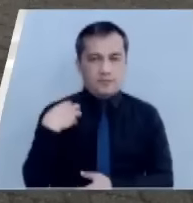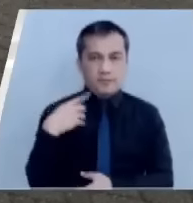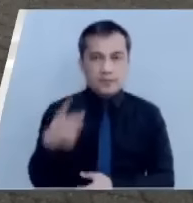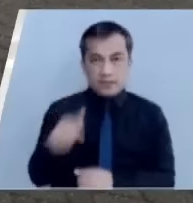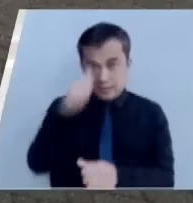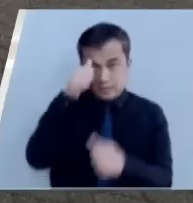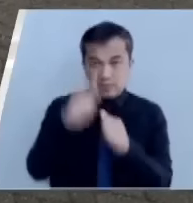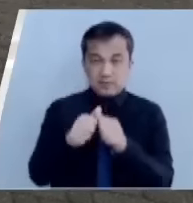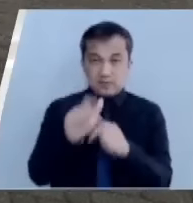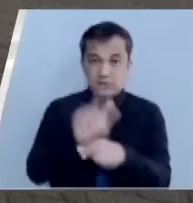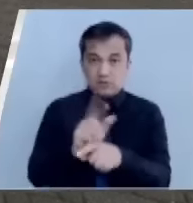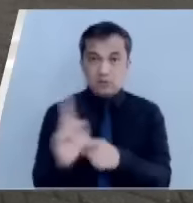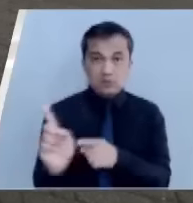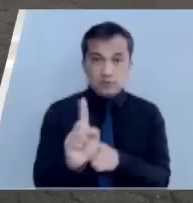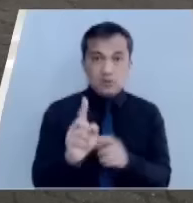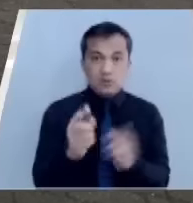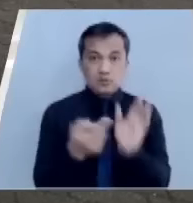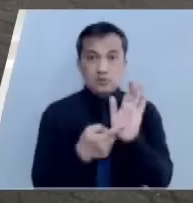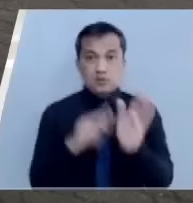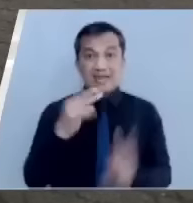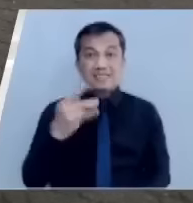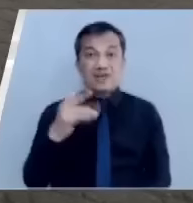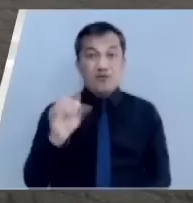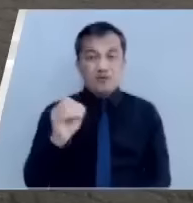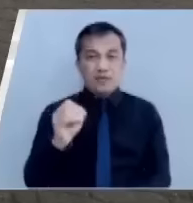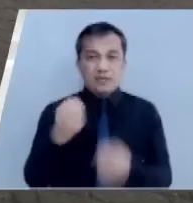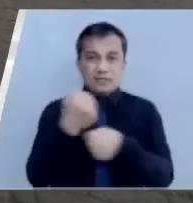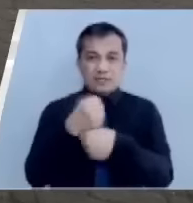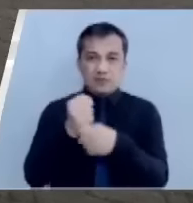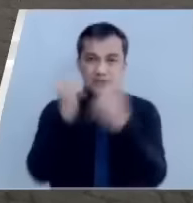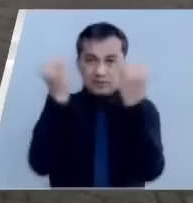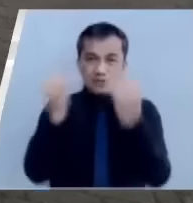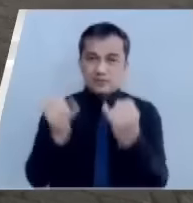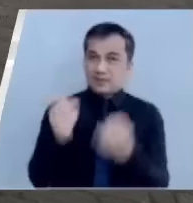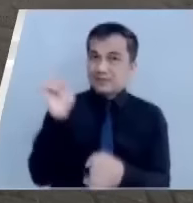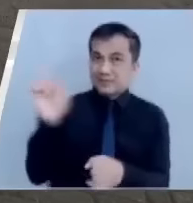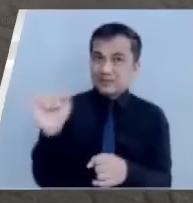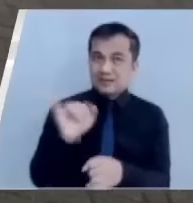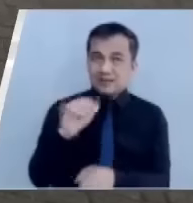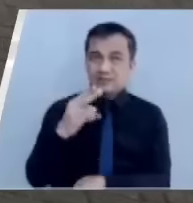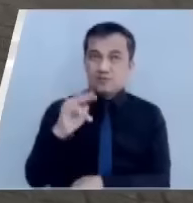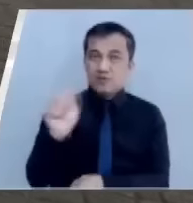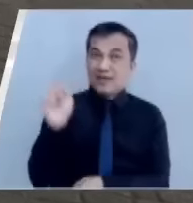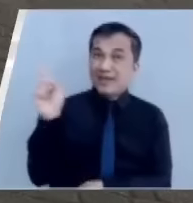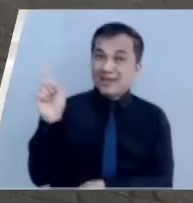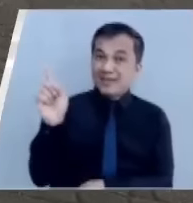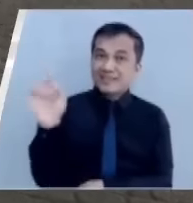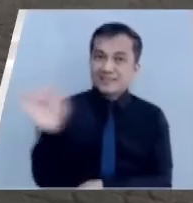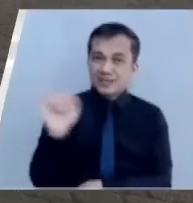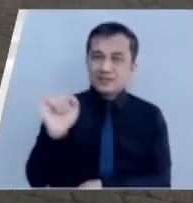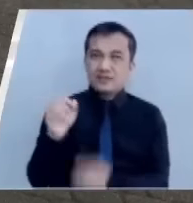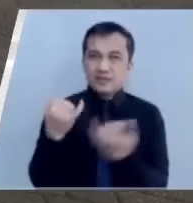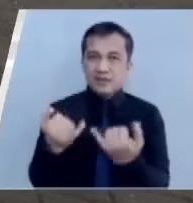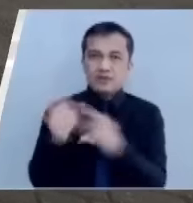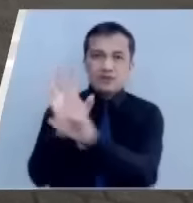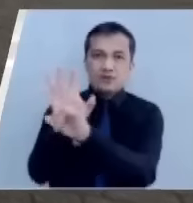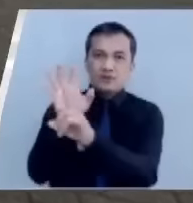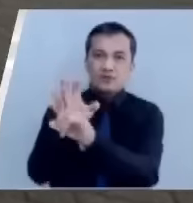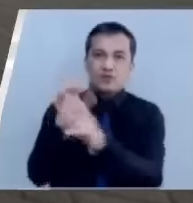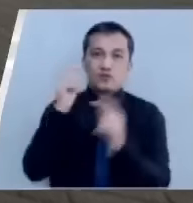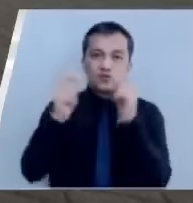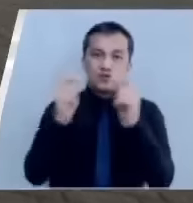na pinamalas ni Hachiko, ginawan siya ng mga statwa gaya ng isang ito sa Shibuya Station na isa na ngayong sikat na tourist